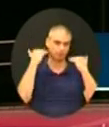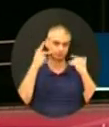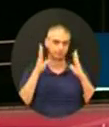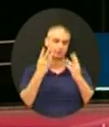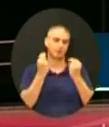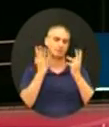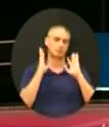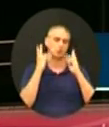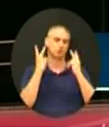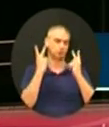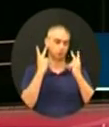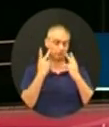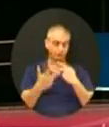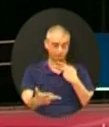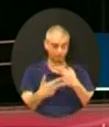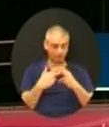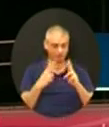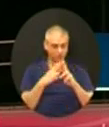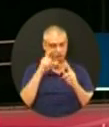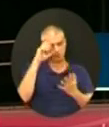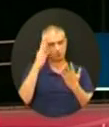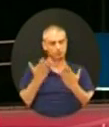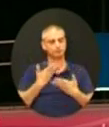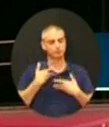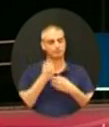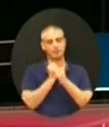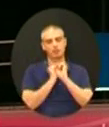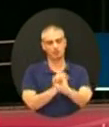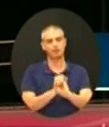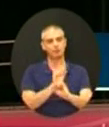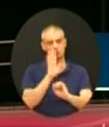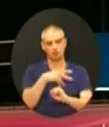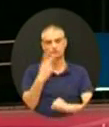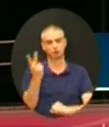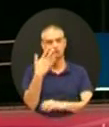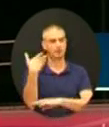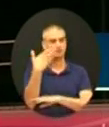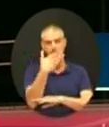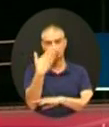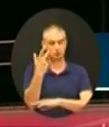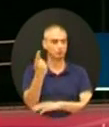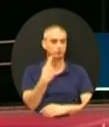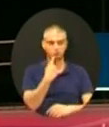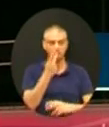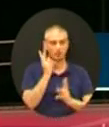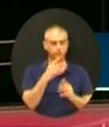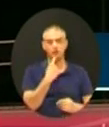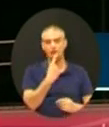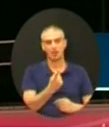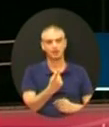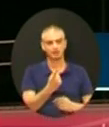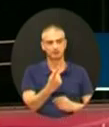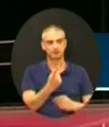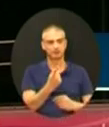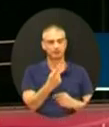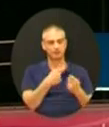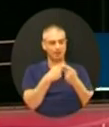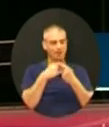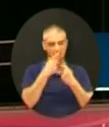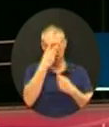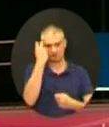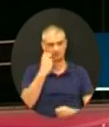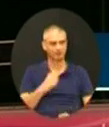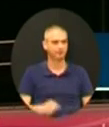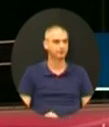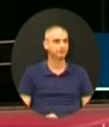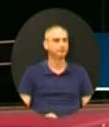דבר חשוב, שלקראת הפגישה אבו מאזן מקבל גיבוי גם משתי המדינות האלה, כלומר אפשר להגיד מהליגה הערבית, כן.